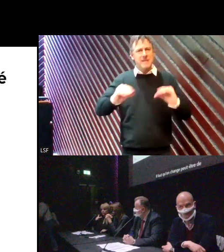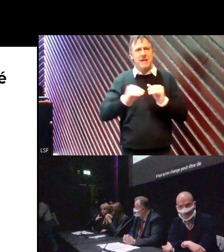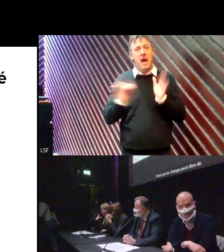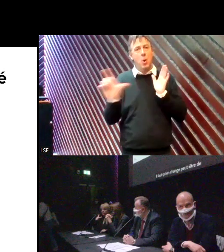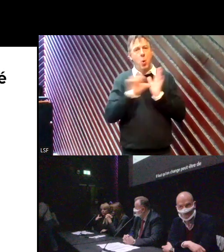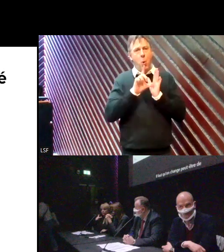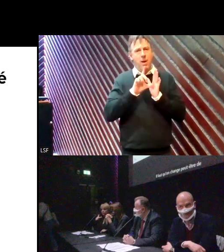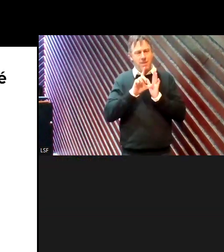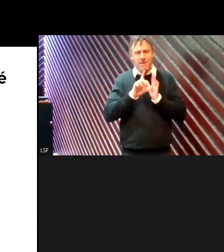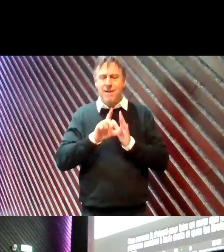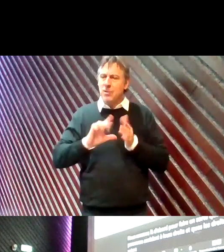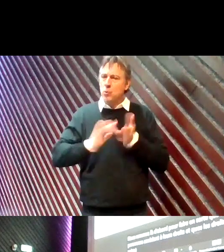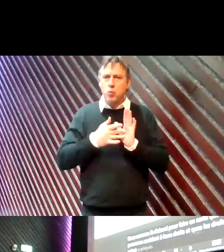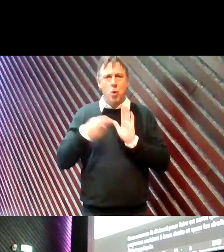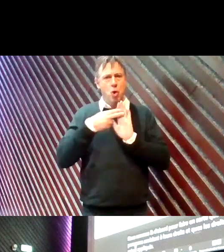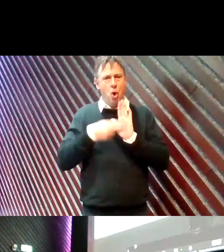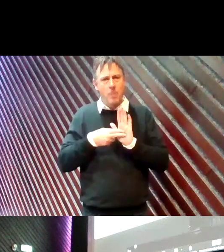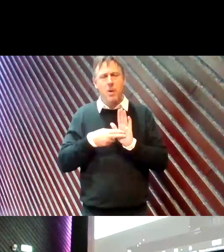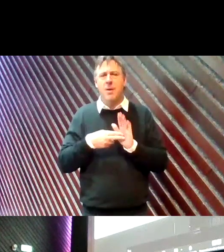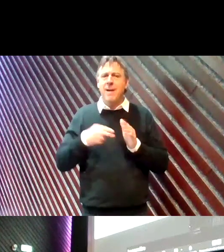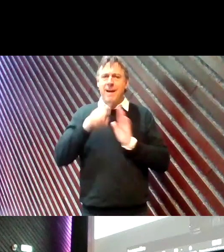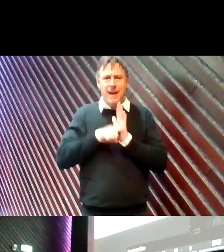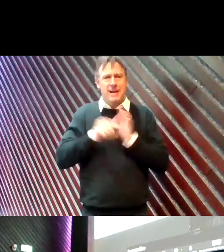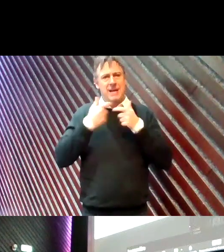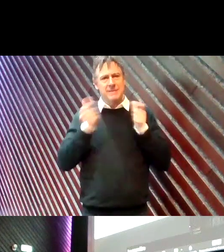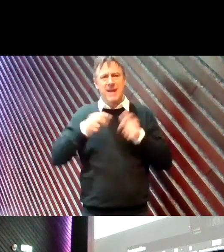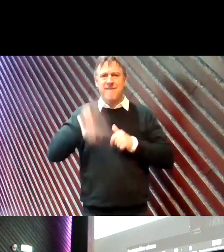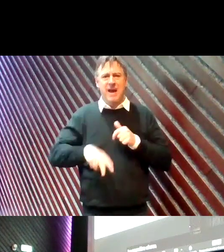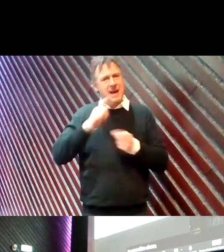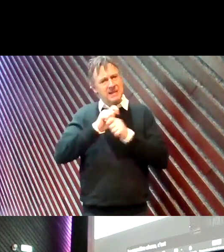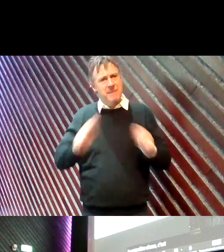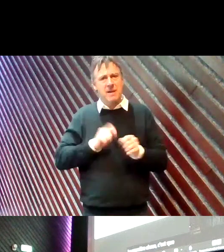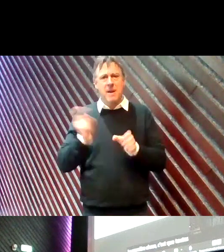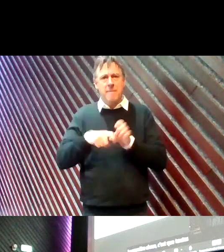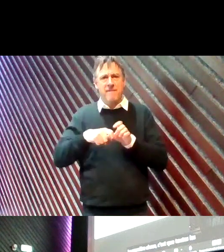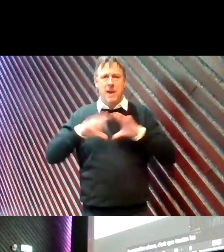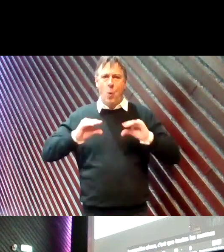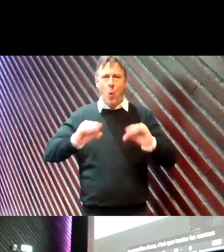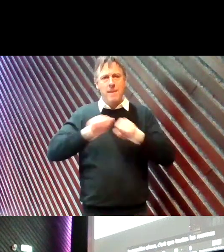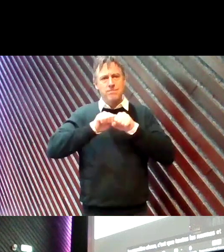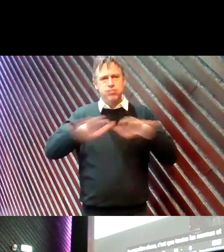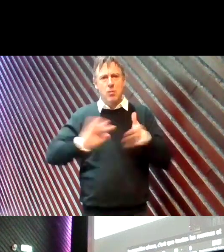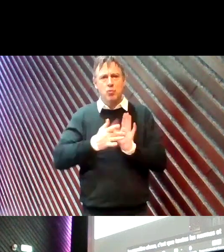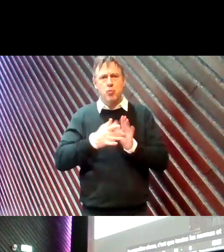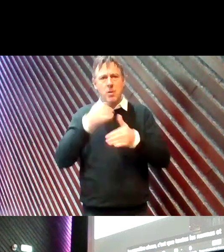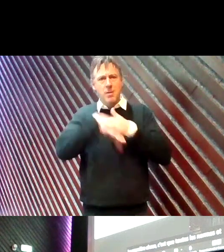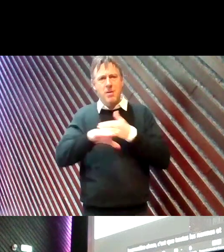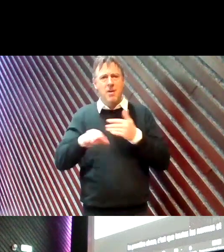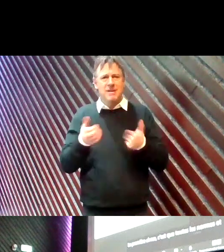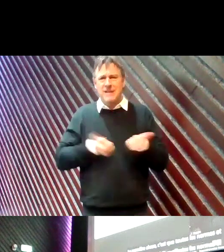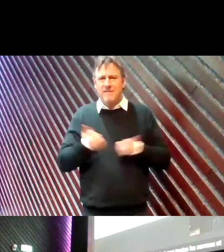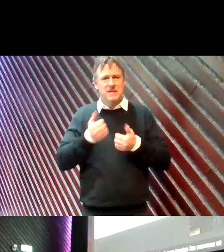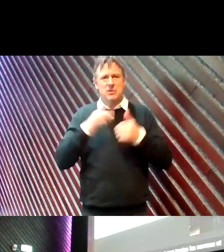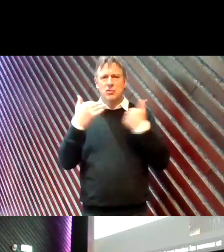la loi, c'est faire en sorte que toutes les normes et les règles d'excessibilité soient vraiment respectées et mises en œuvre par tous les acteurs de la société